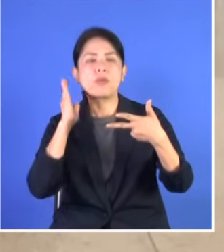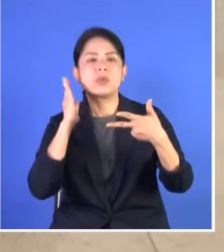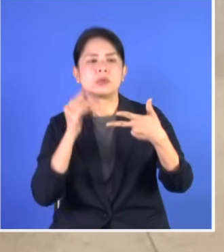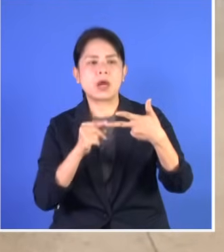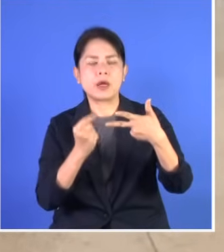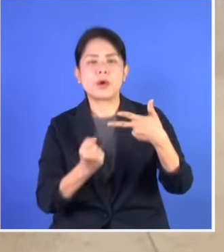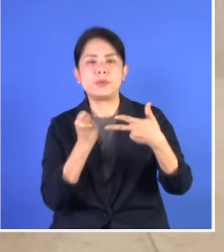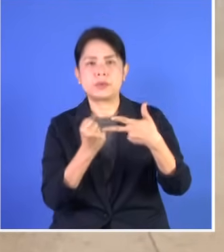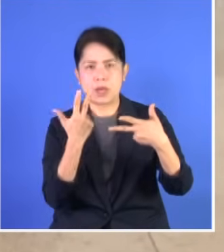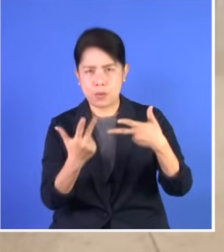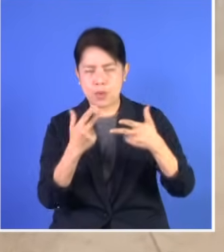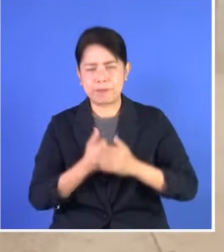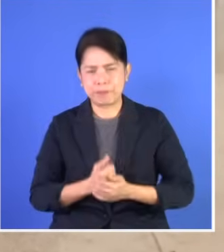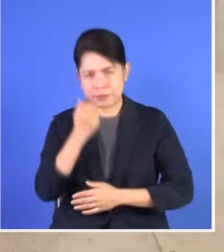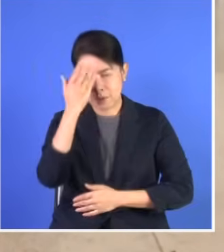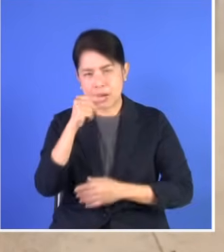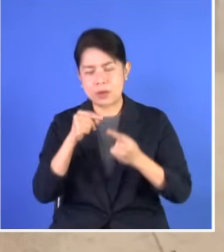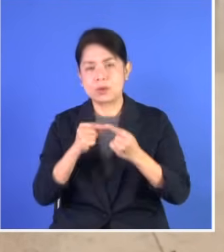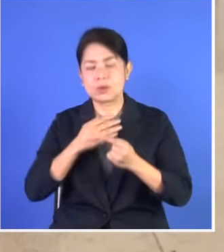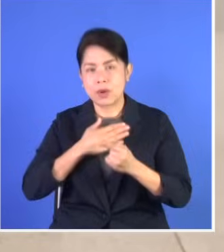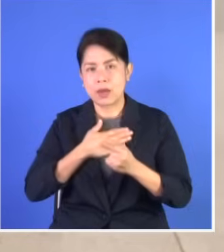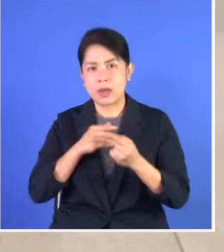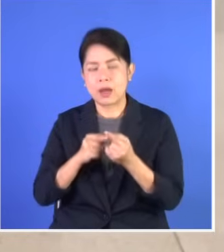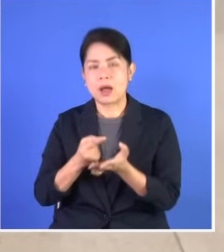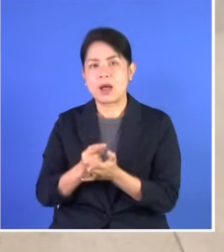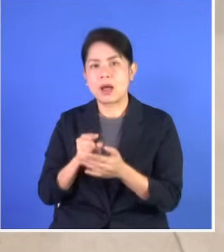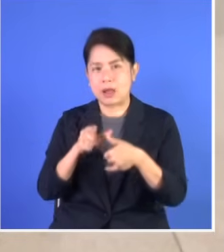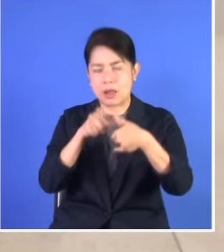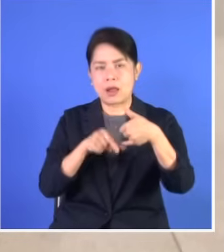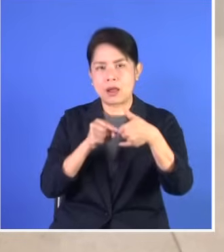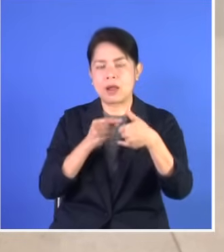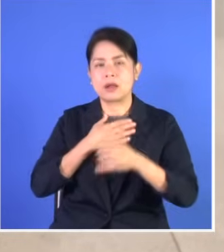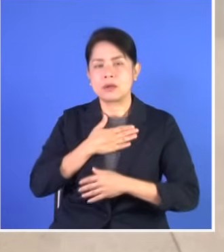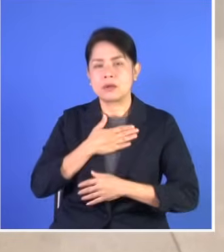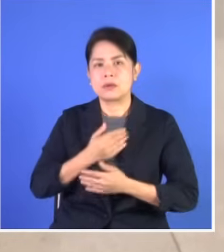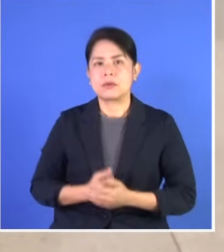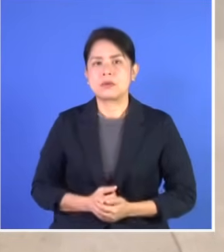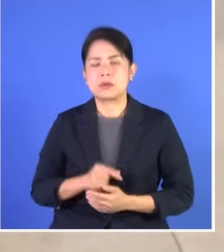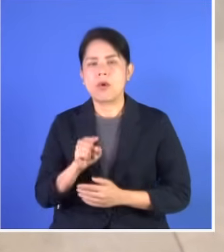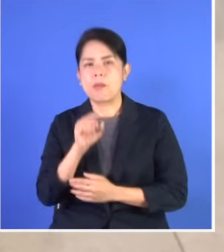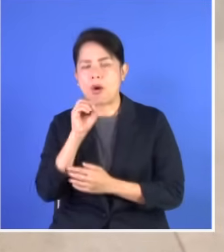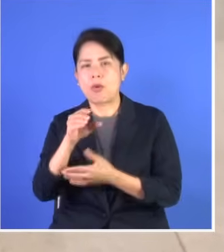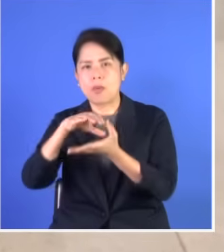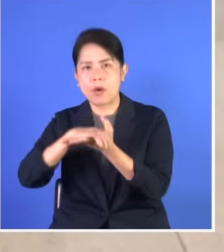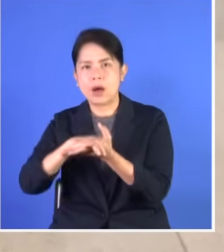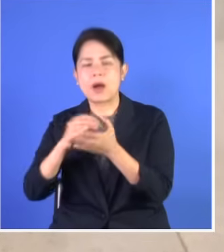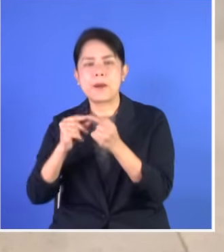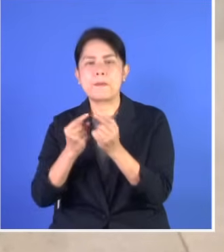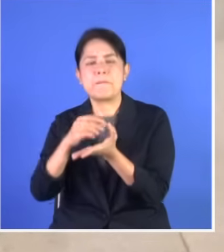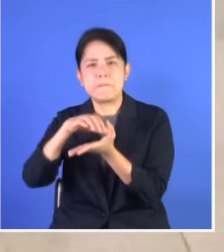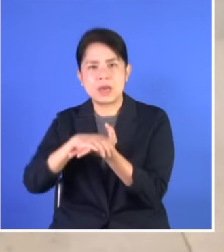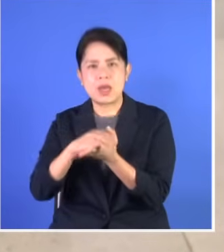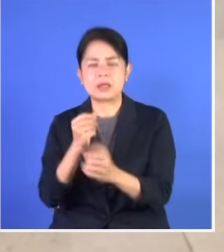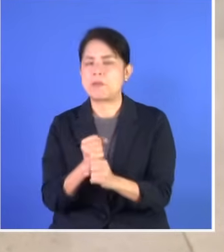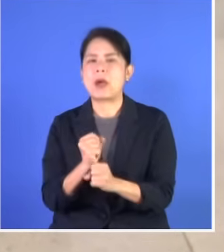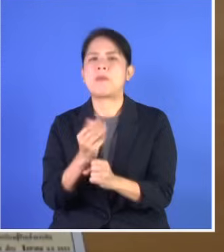ช่วงหลังมานี้ผู้ที่เป็นเมียนะฮะก็คือแม่ของลูกเนี่ยออกจากงานมาอยู่บ้านเลี้ยงลูกแต่พักหลังเ